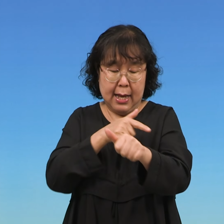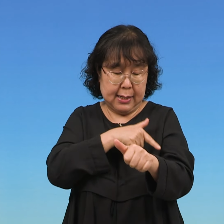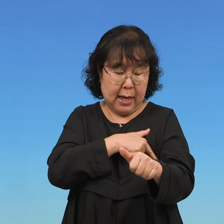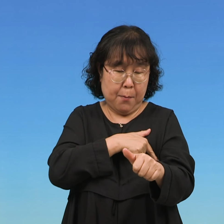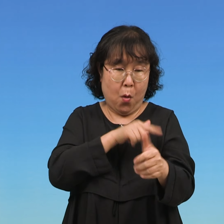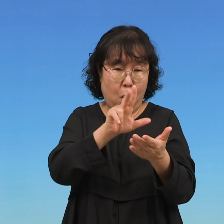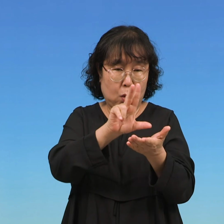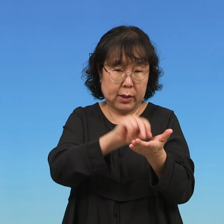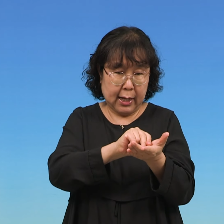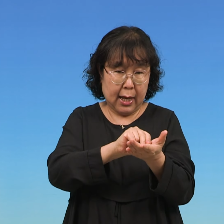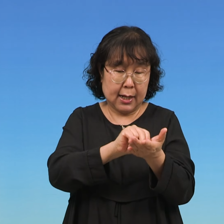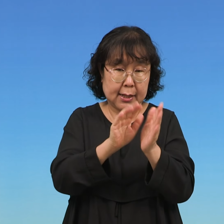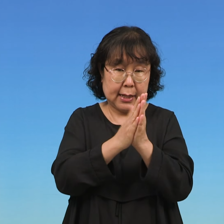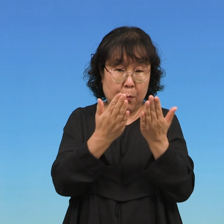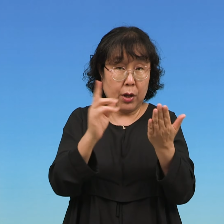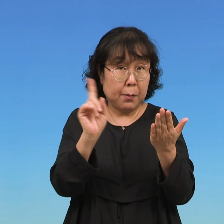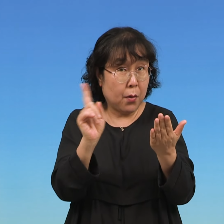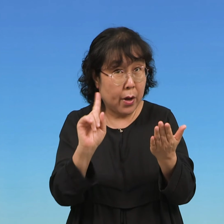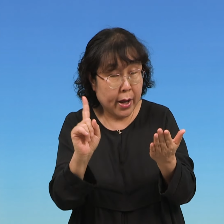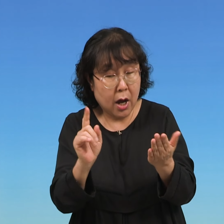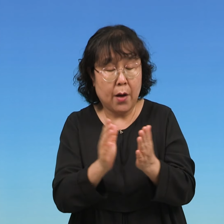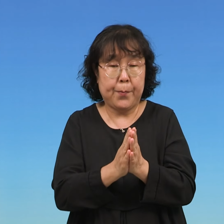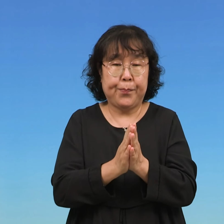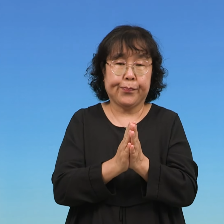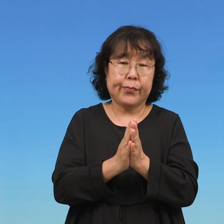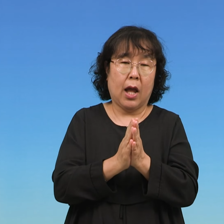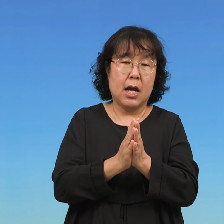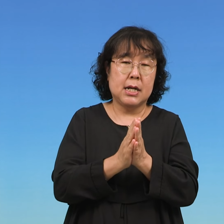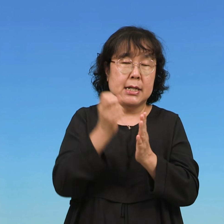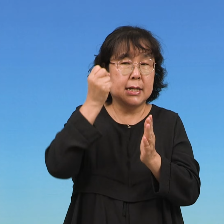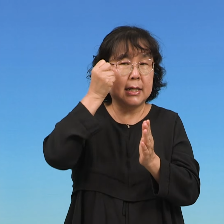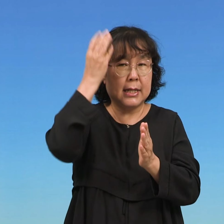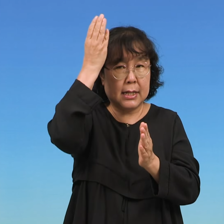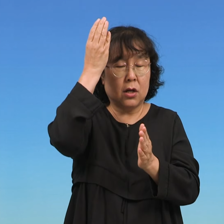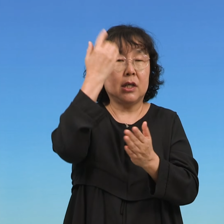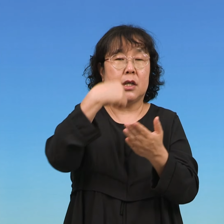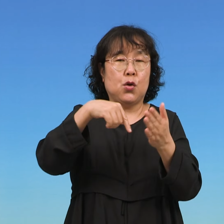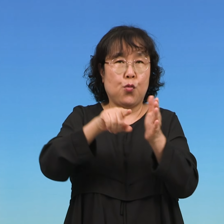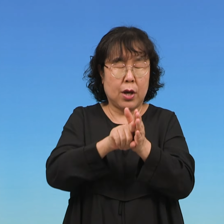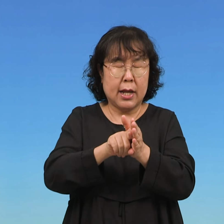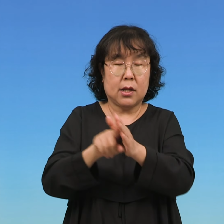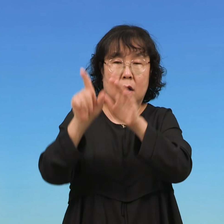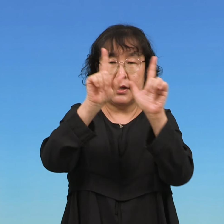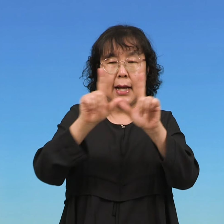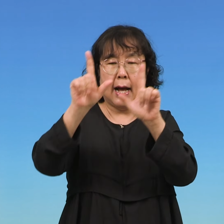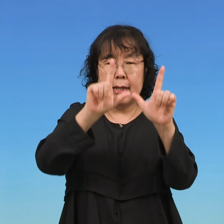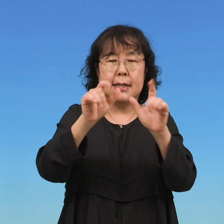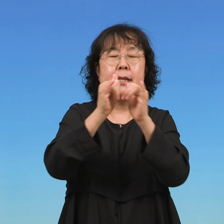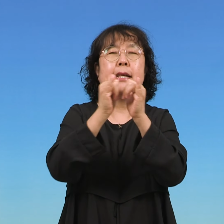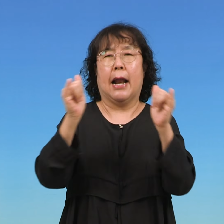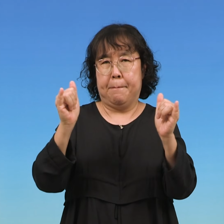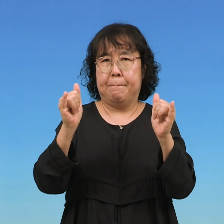다룬 그 소책자 제목이 뭐라 그랬습니까이 치기 위해 산 사람